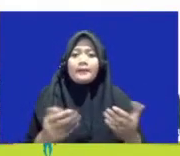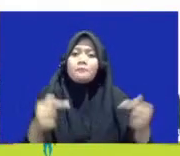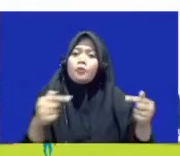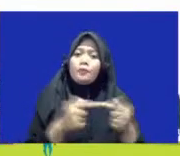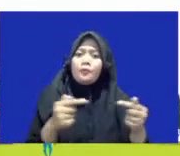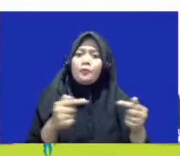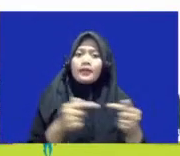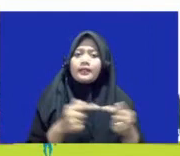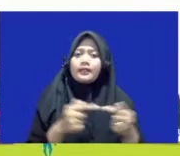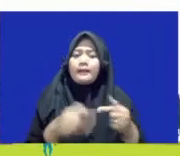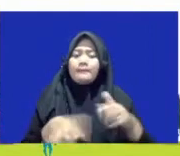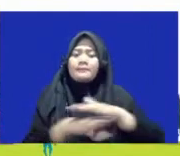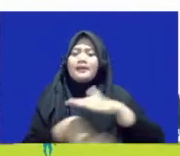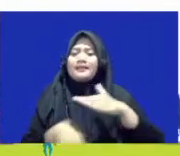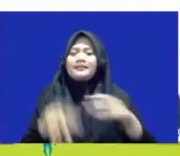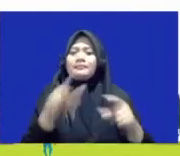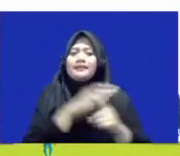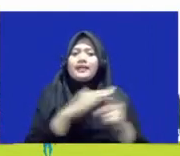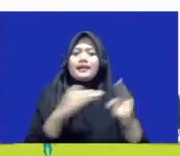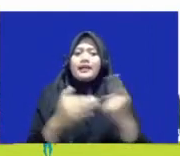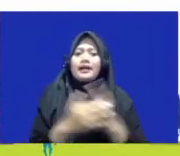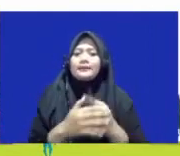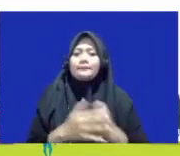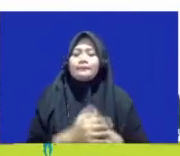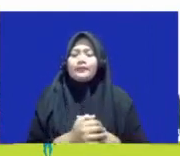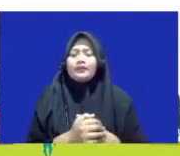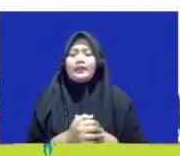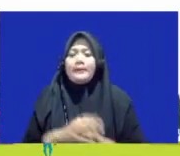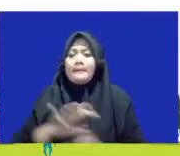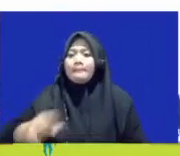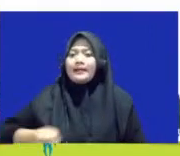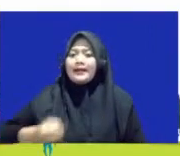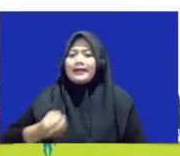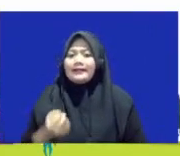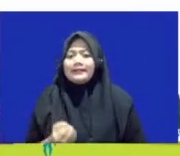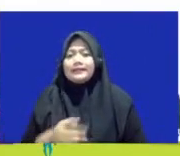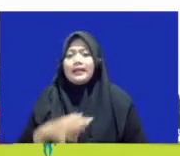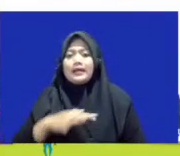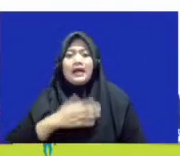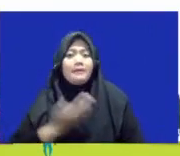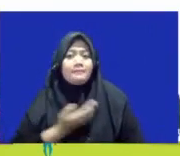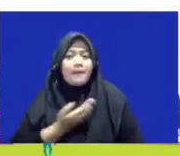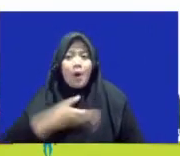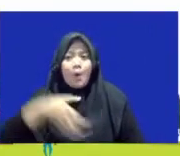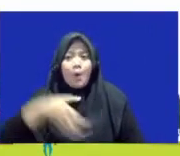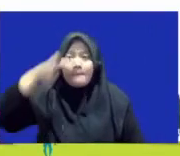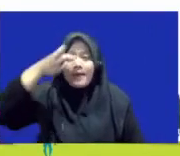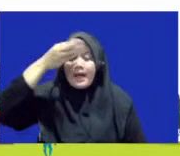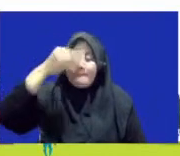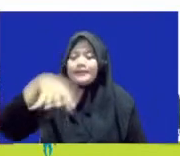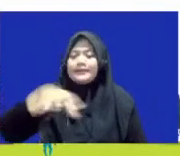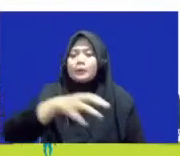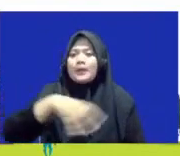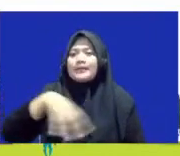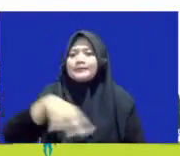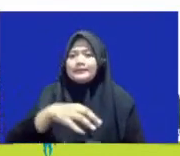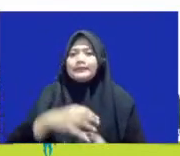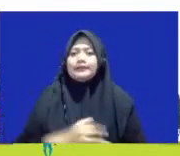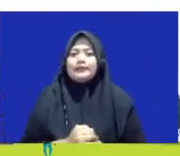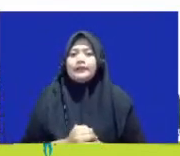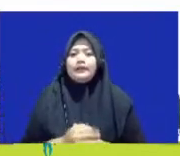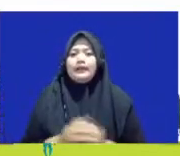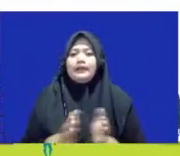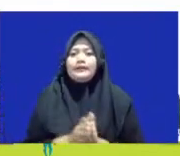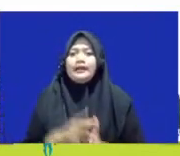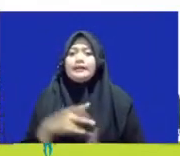berbasis masyarakat oleh Bangladesh, sehingga kami ingin memahami situasi seperti di sana, dan kami akan